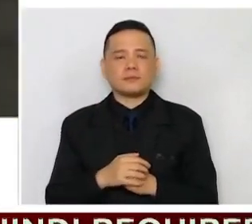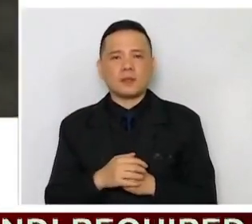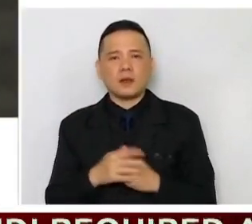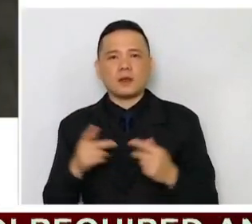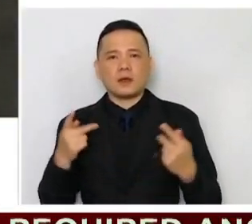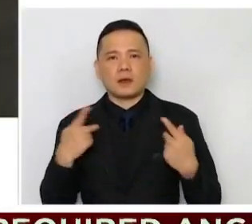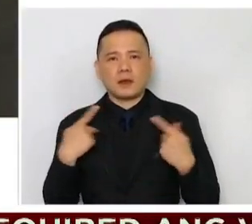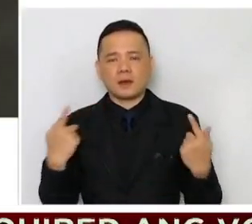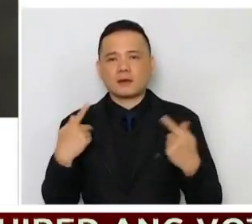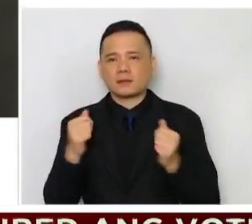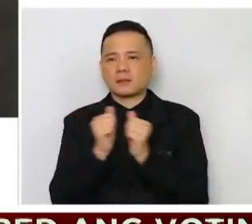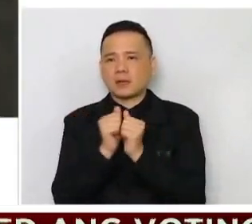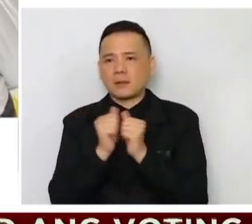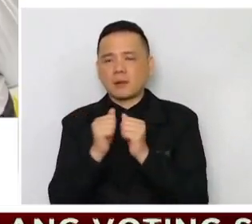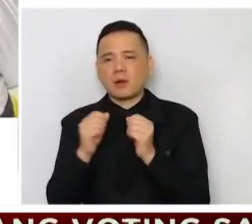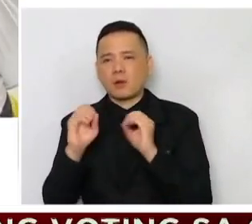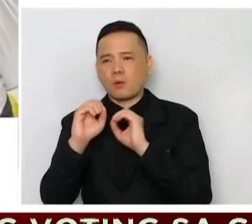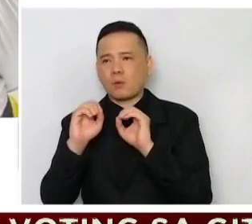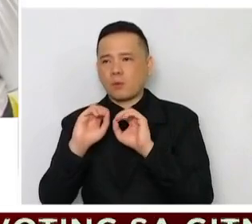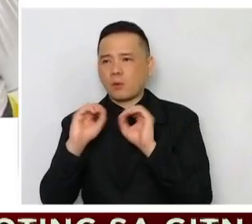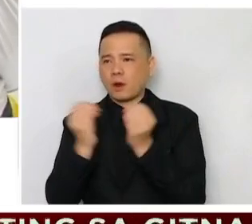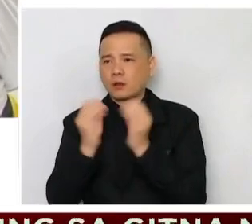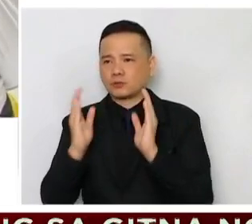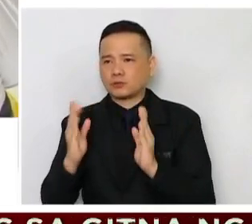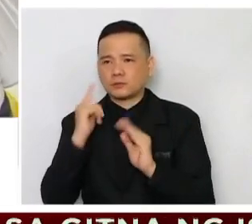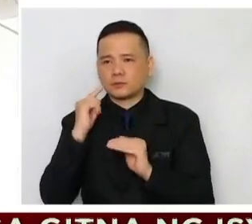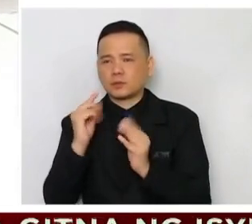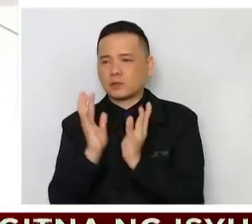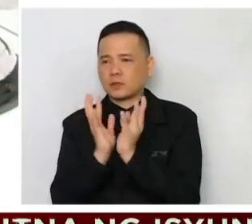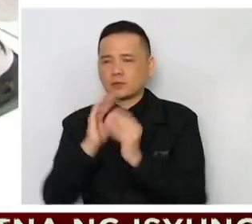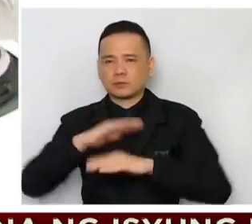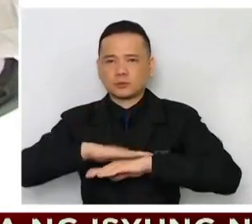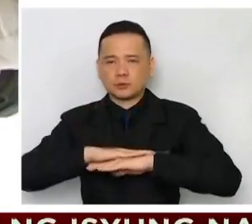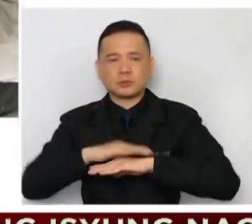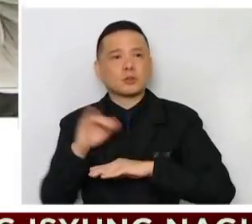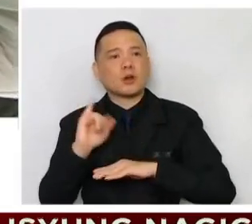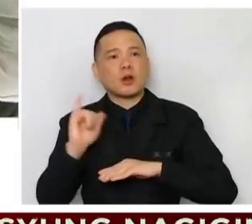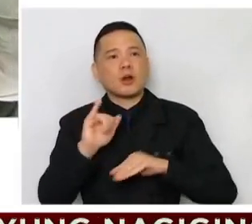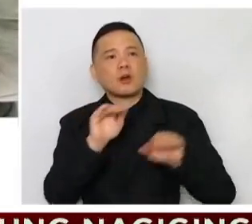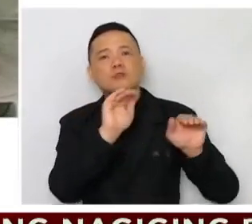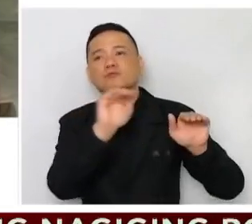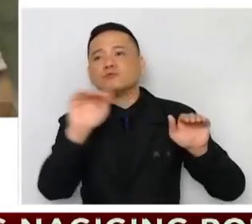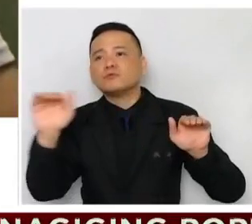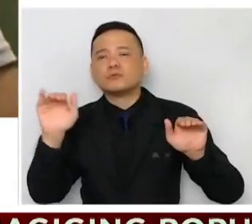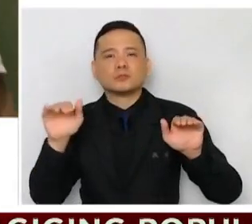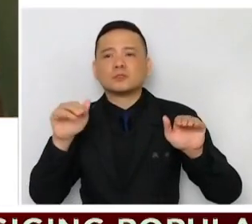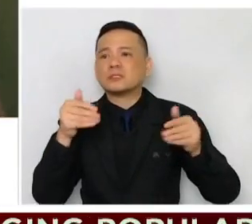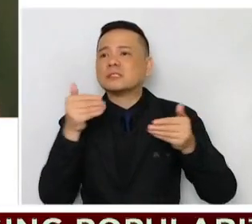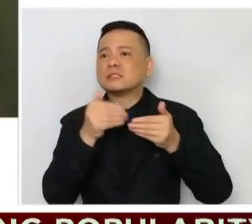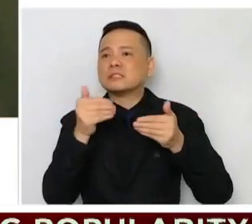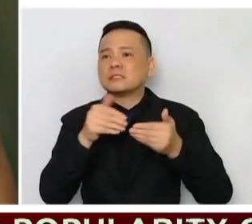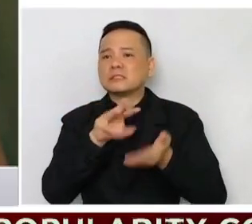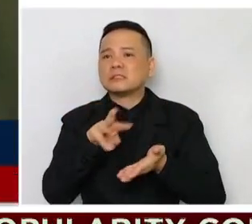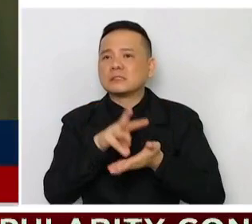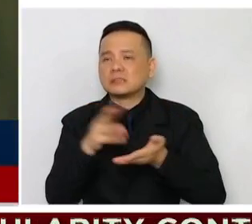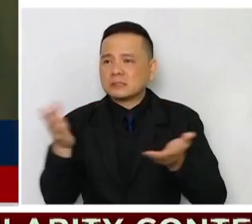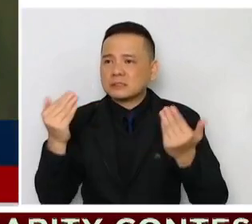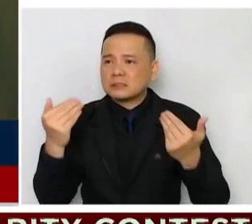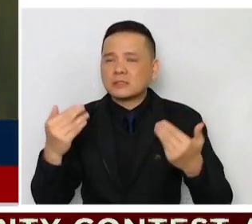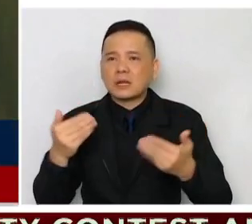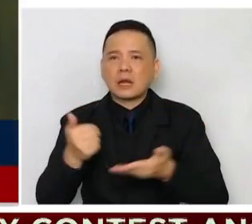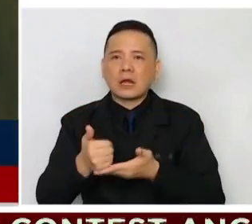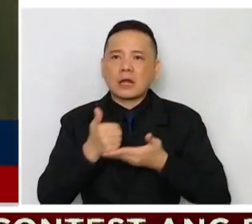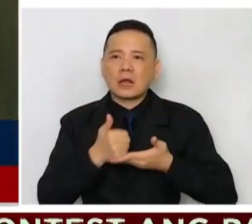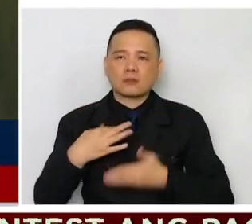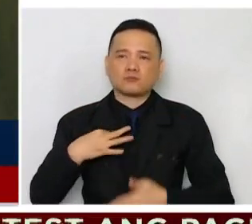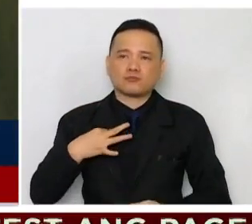pantry, pero nairaraos nila ang pamamahagi sa tulong ng mga kalugar na volunteer. Ang hirap, pagod, hindi